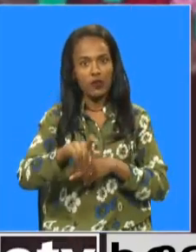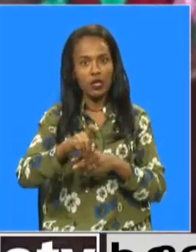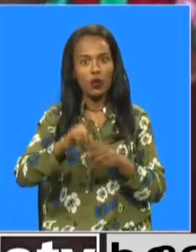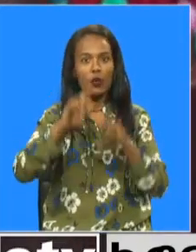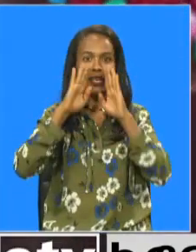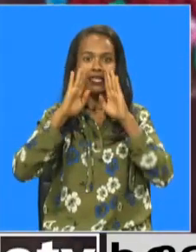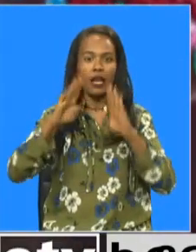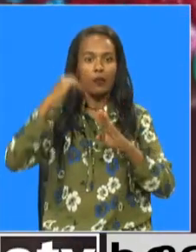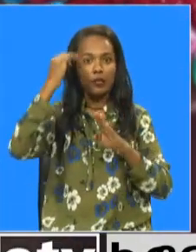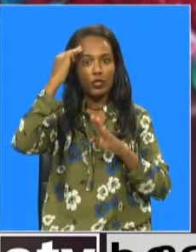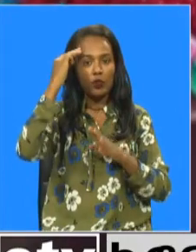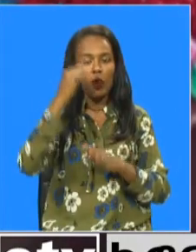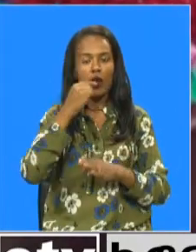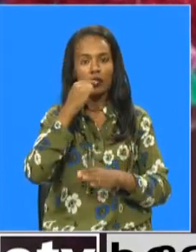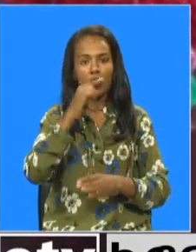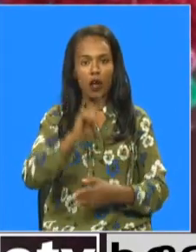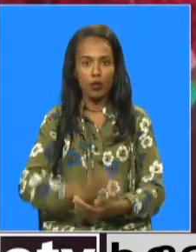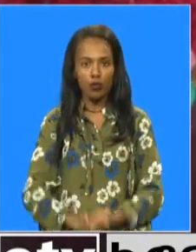ሚኒስትሯ አሳሰቡ።